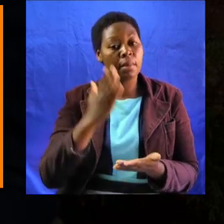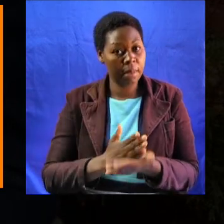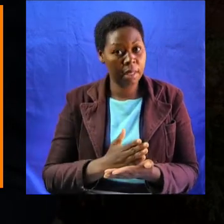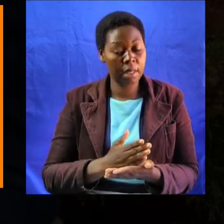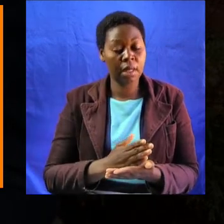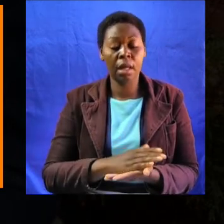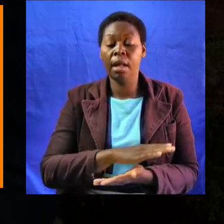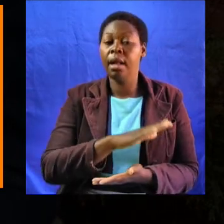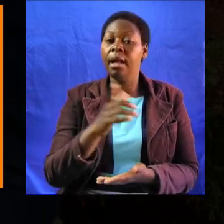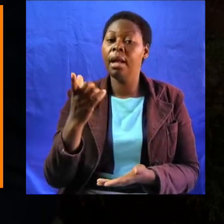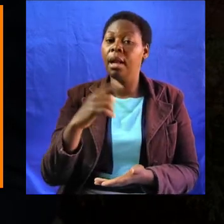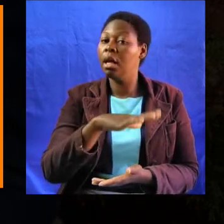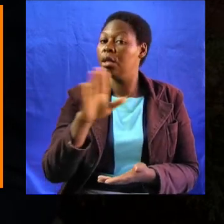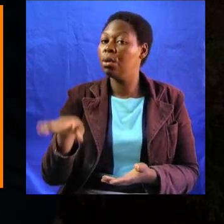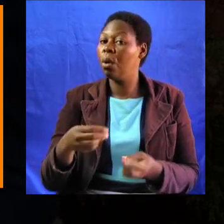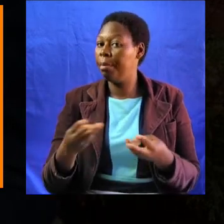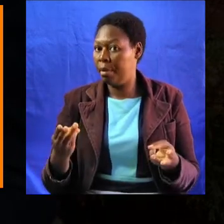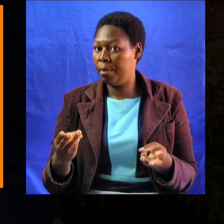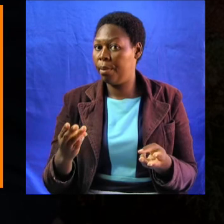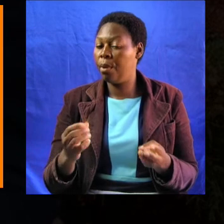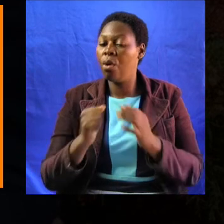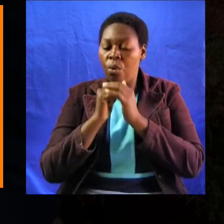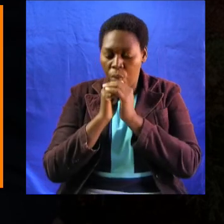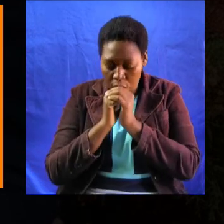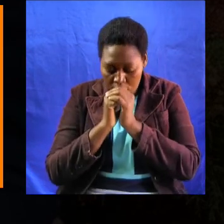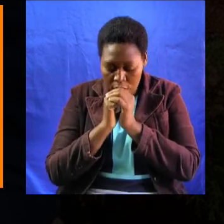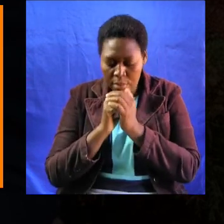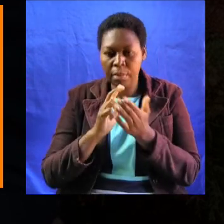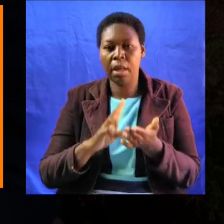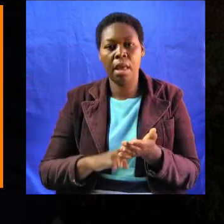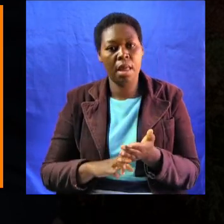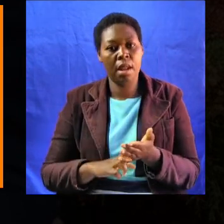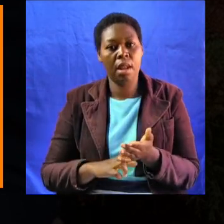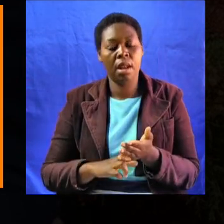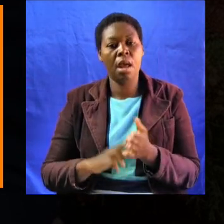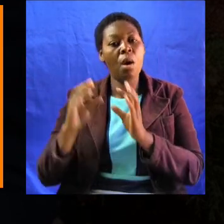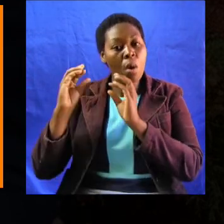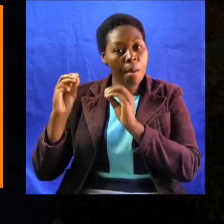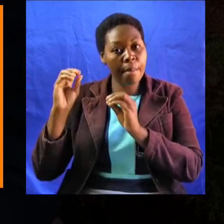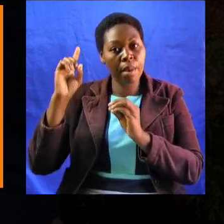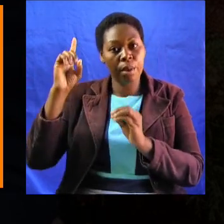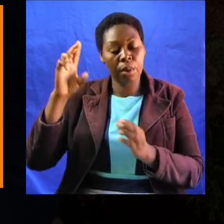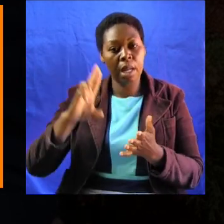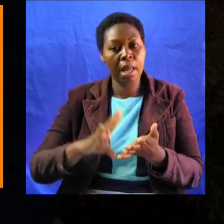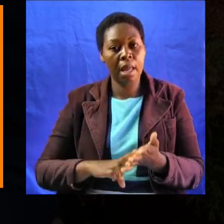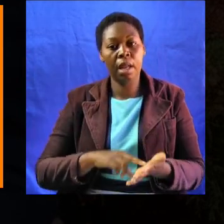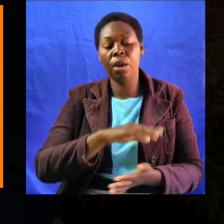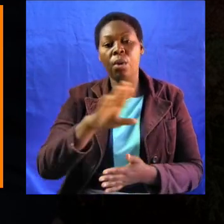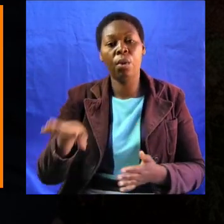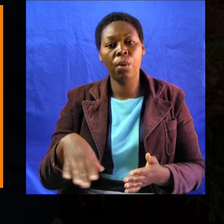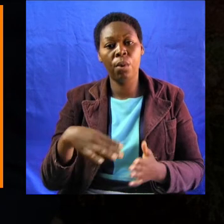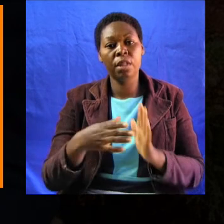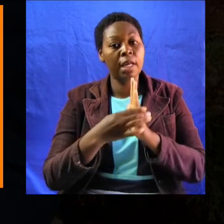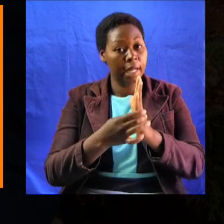vanhu vose vakumbirirwe, vanyengetererwe, varevererwe, vavongerwe. Madzimambo navose vari vakuru kuti